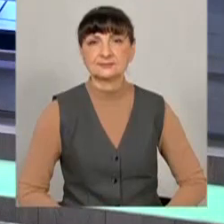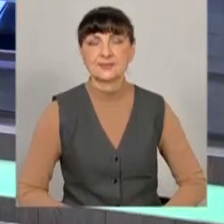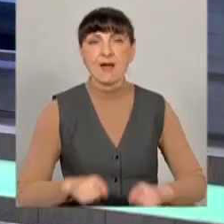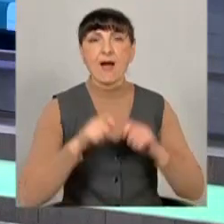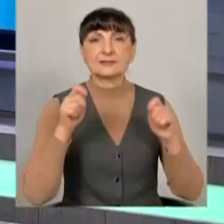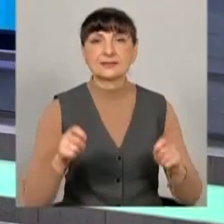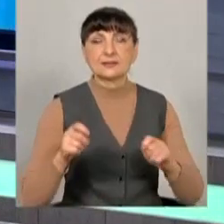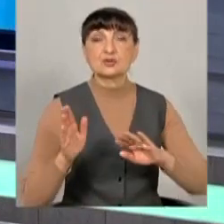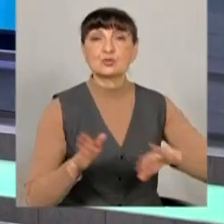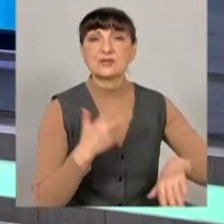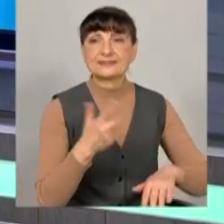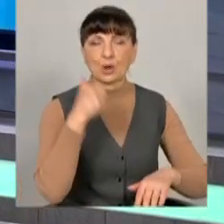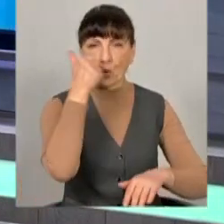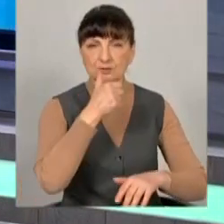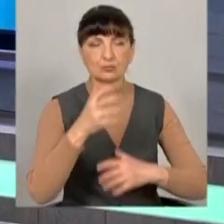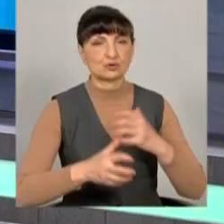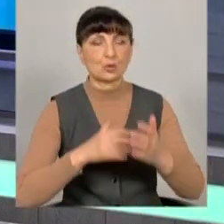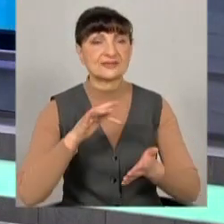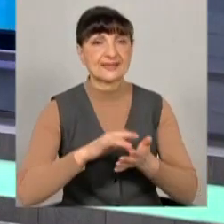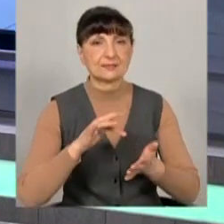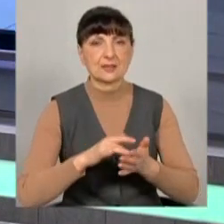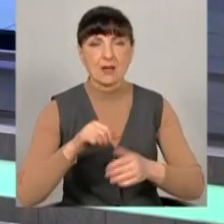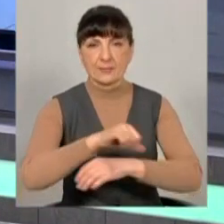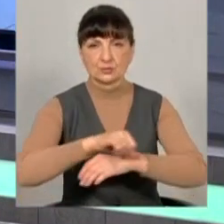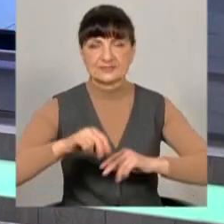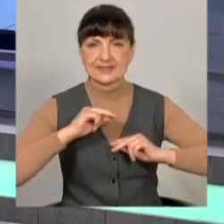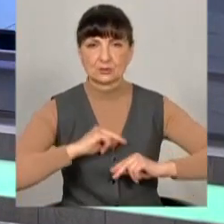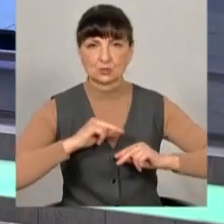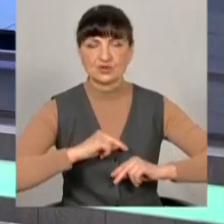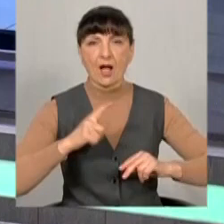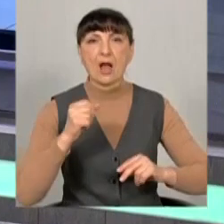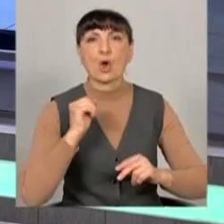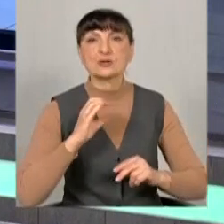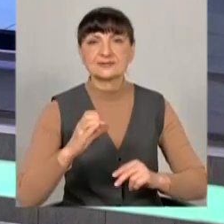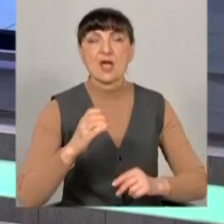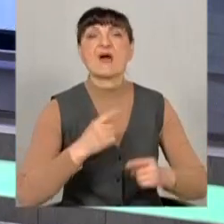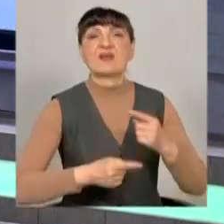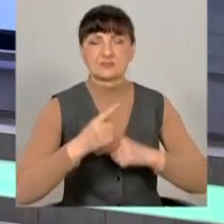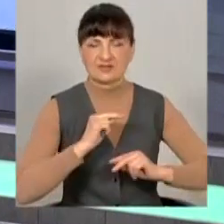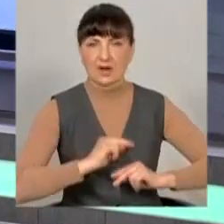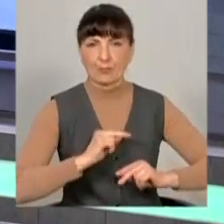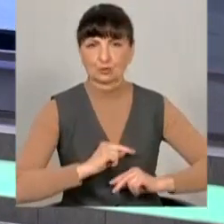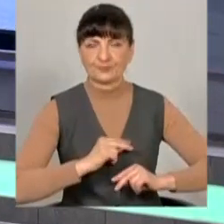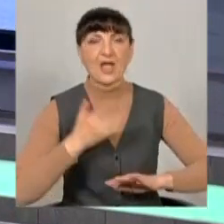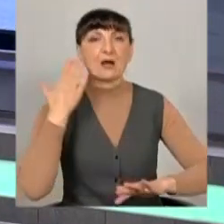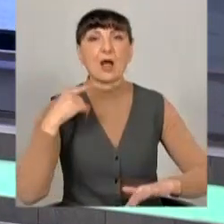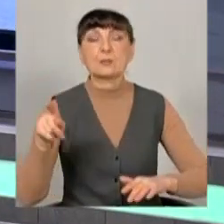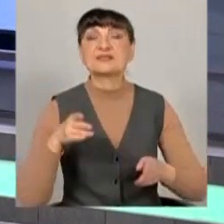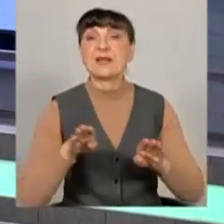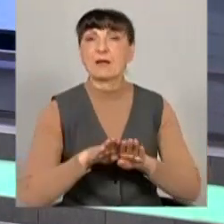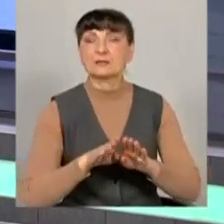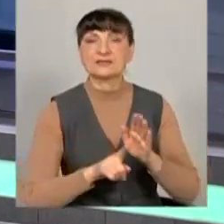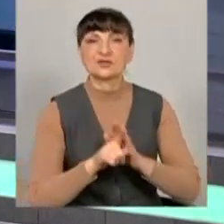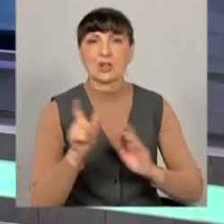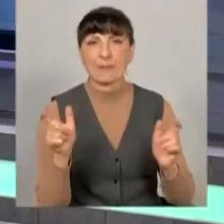Открылся спустя 3 года. Международный центр приграничного сотрудничества «Харгос» возобновил свою работу. Ранее объект был закрыт из-за